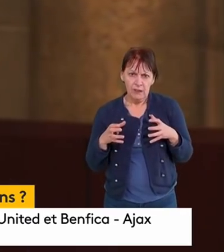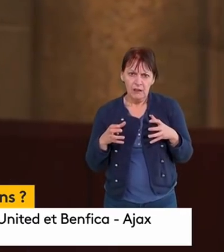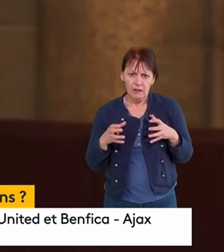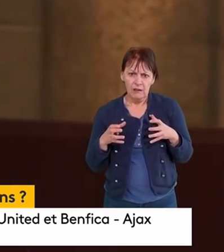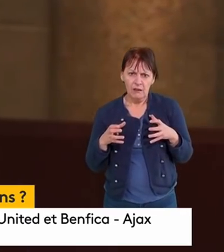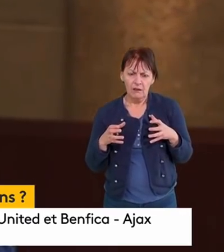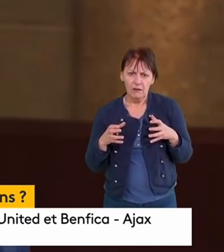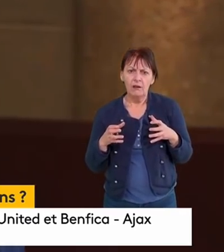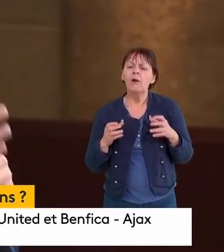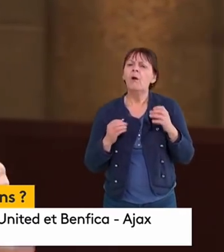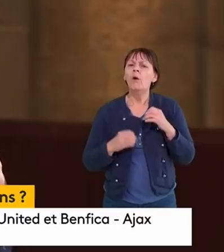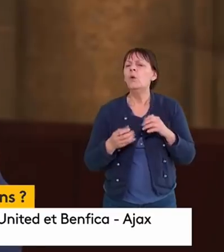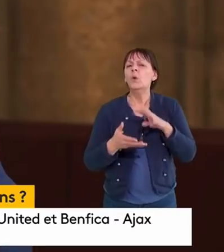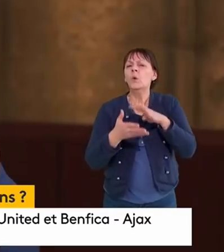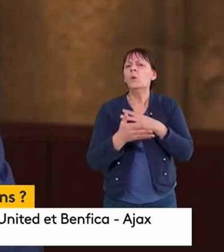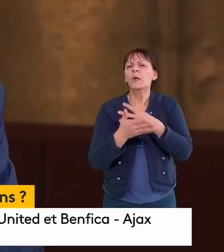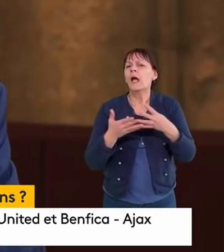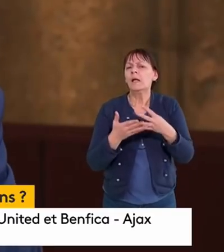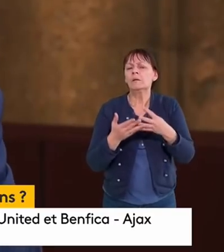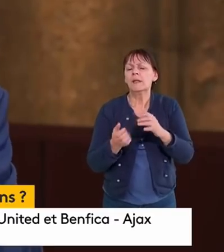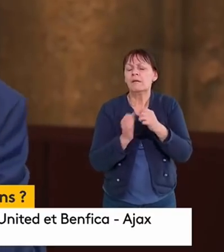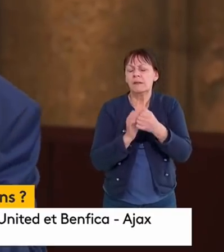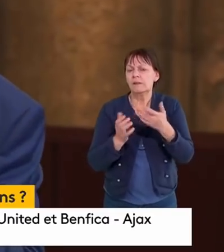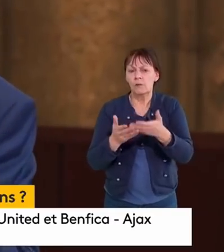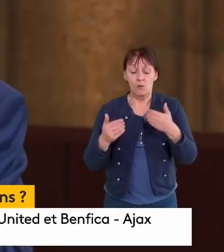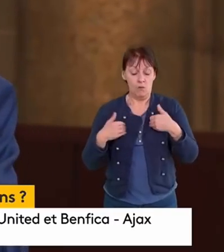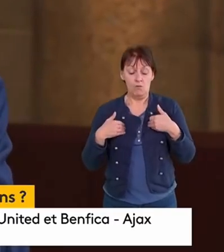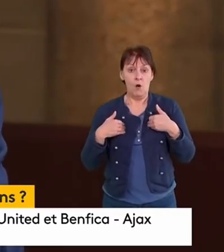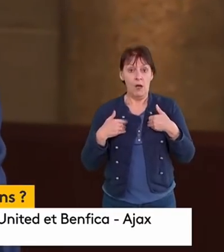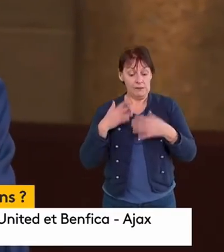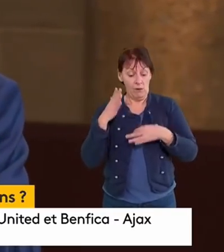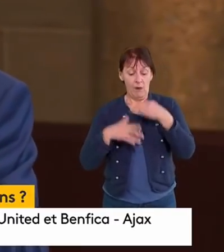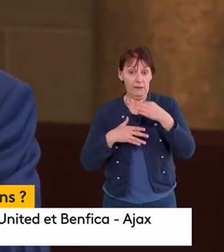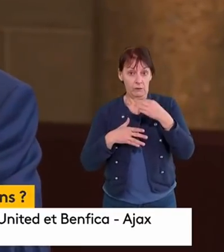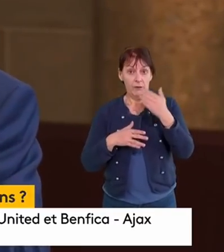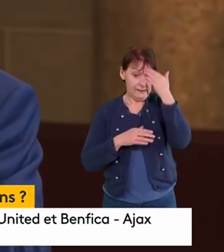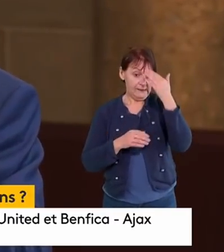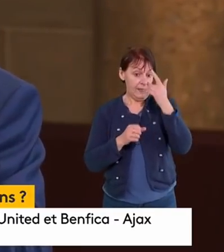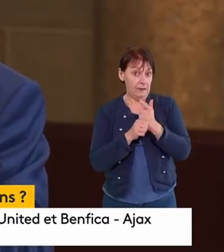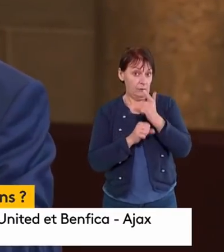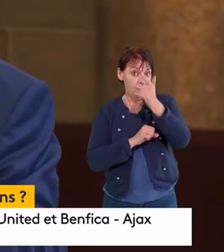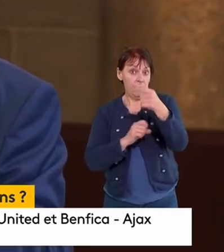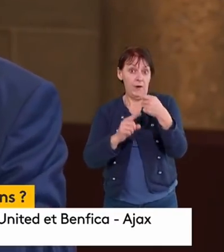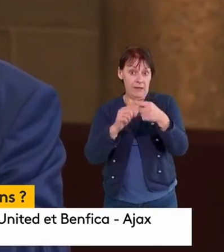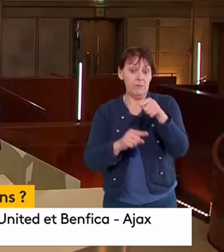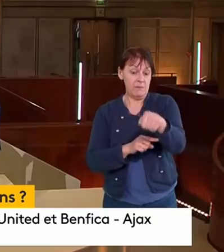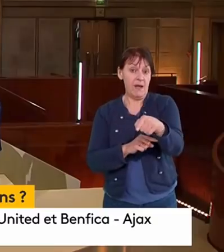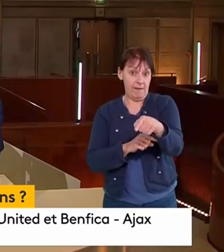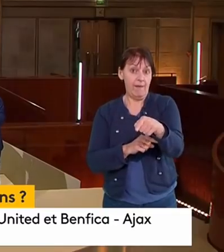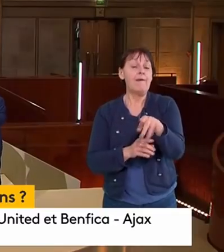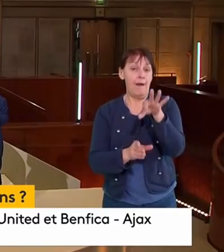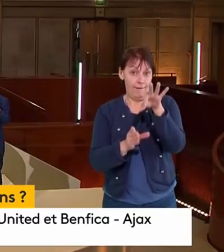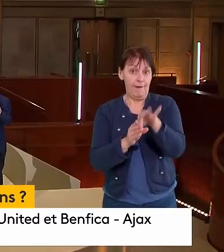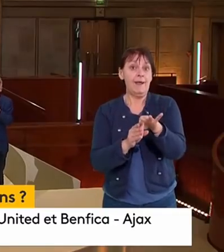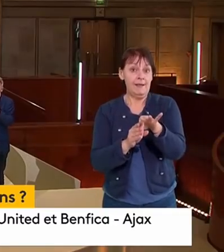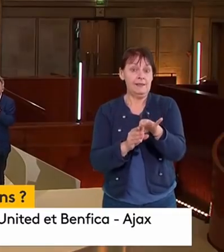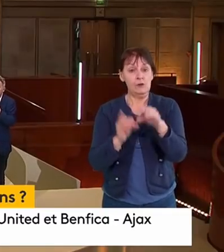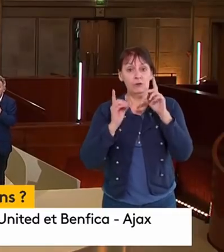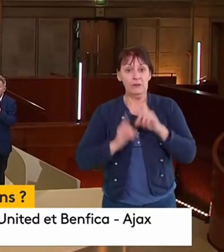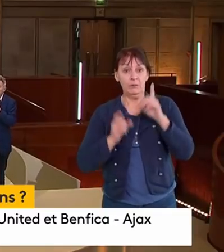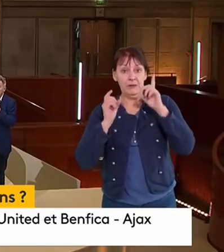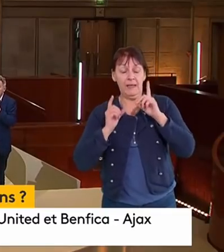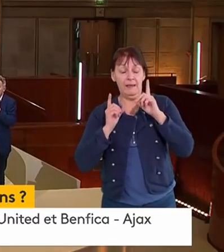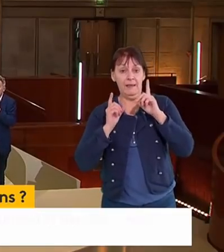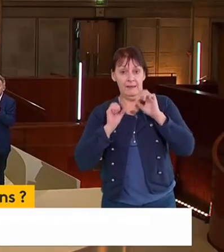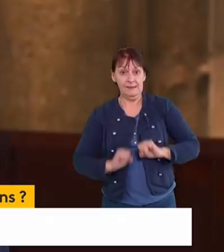eu l'inversion de calendrier. Je suis élu. Et je sais que 2 ans et demi après, il y a des élections législatives. Et donc, ou je fais l'inverse de ce que j'ai dit,